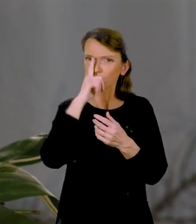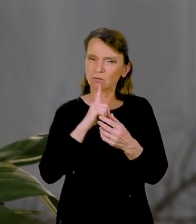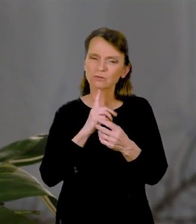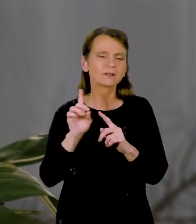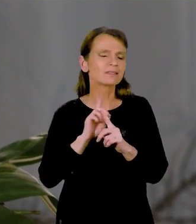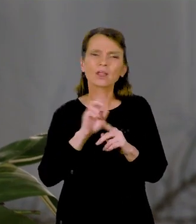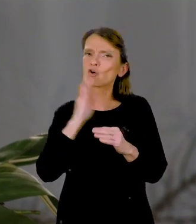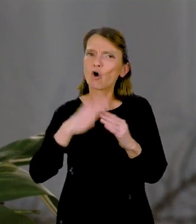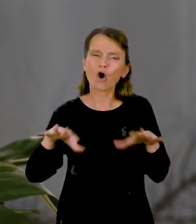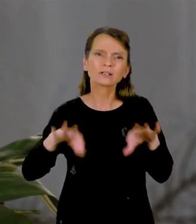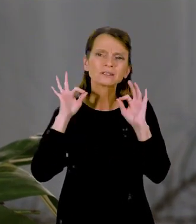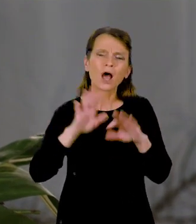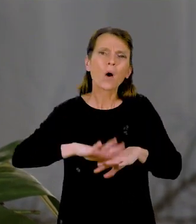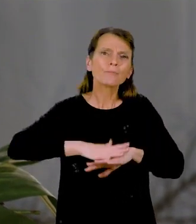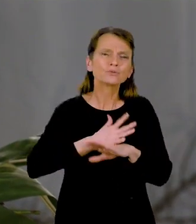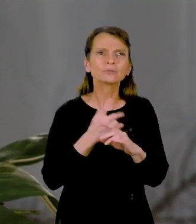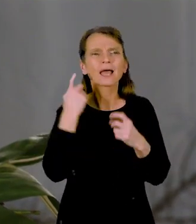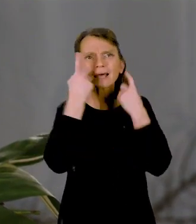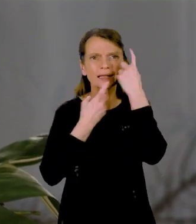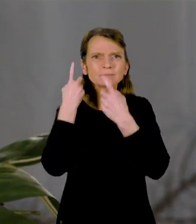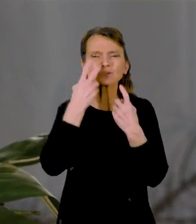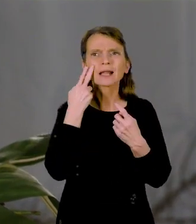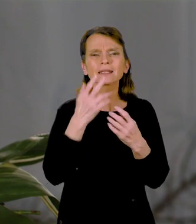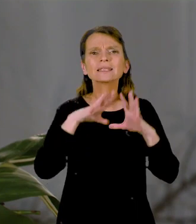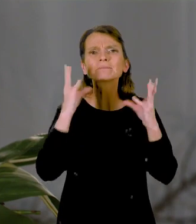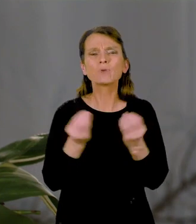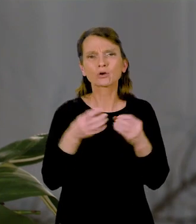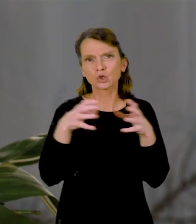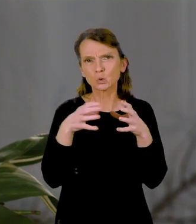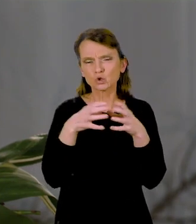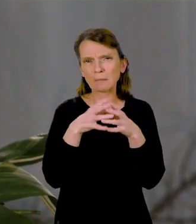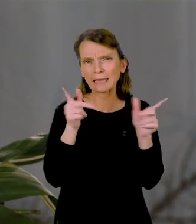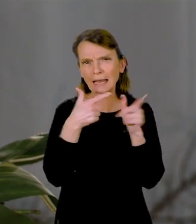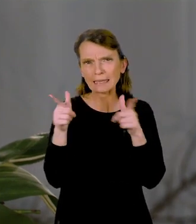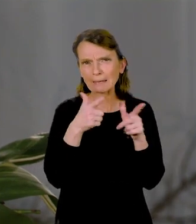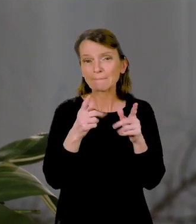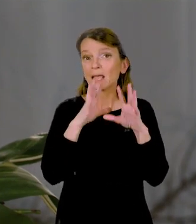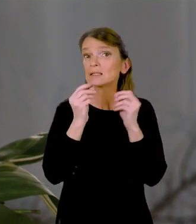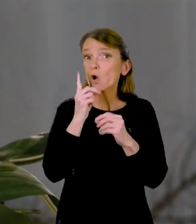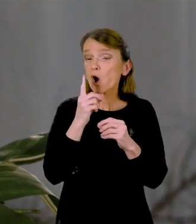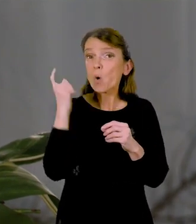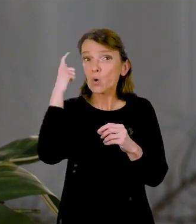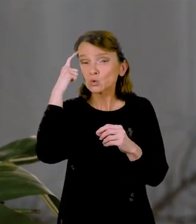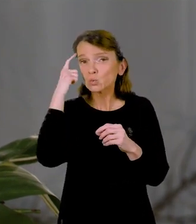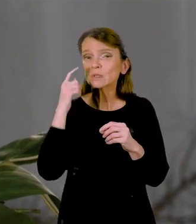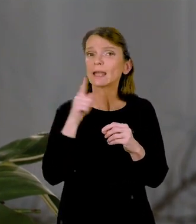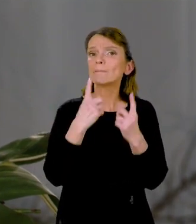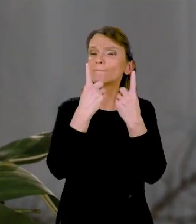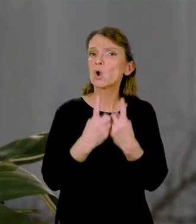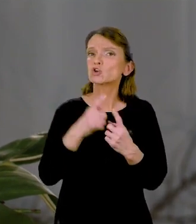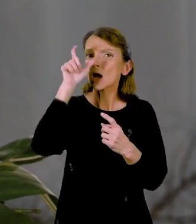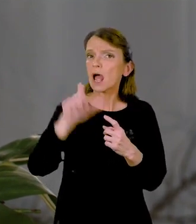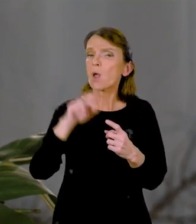otožno nedognana občutja in razmišljanja glede splošne družbene klime, predvsem pa glede kulture in umetnosti ter